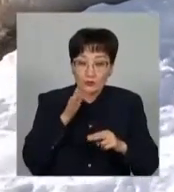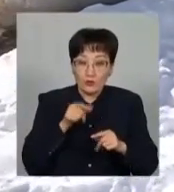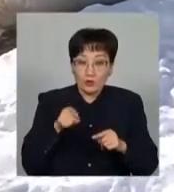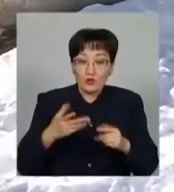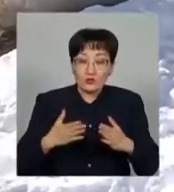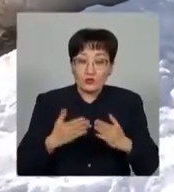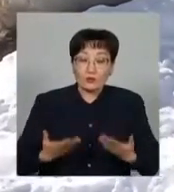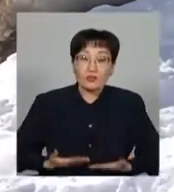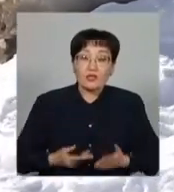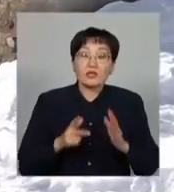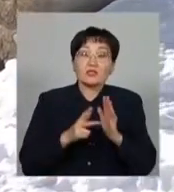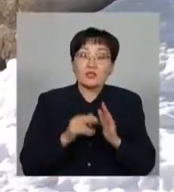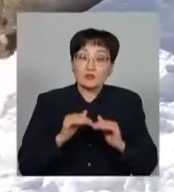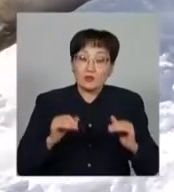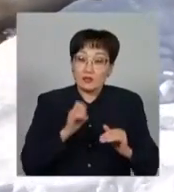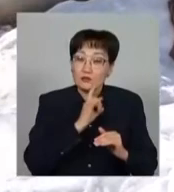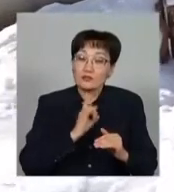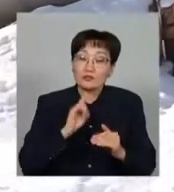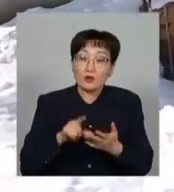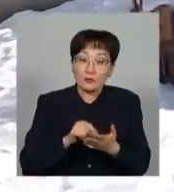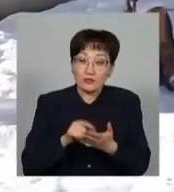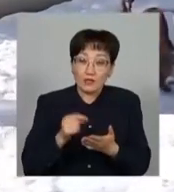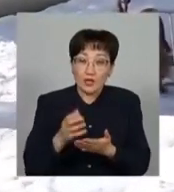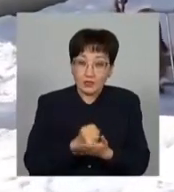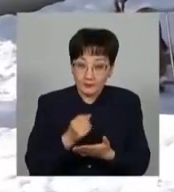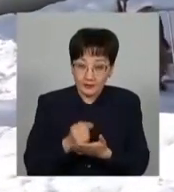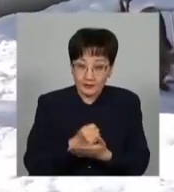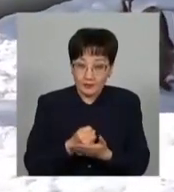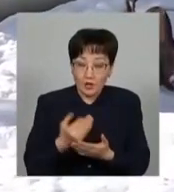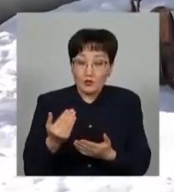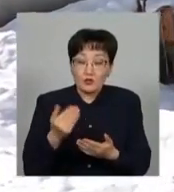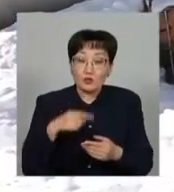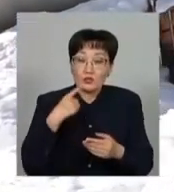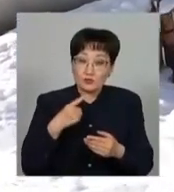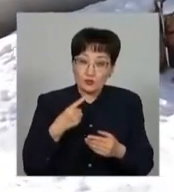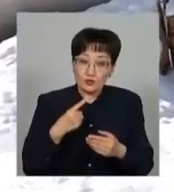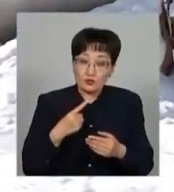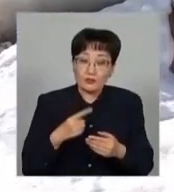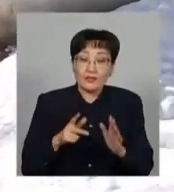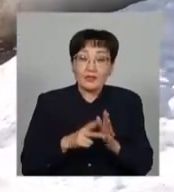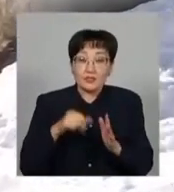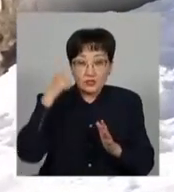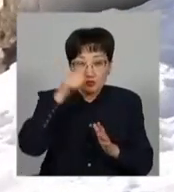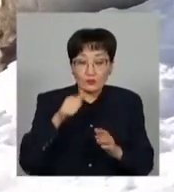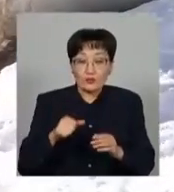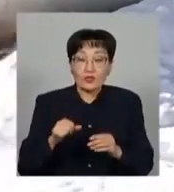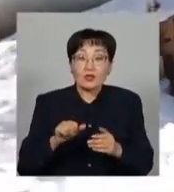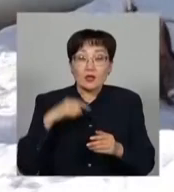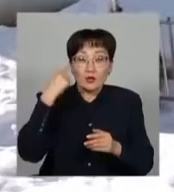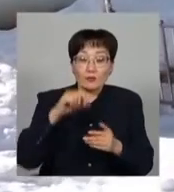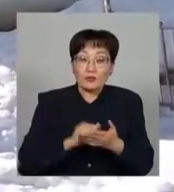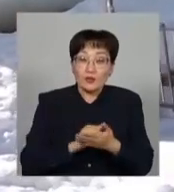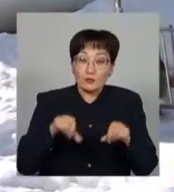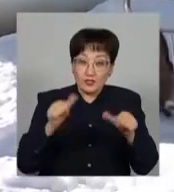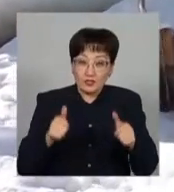үйде тұратын 8 баланың анасының жәрдемақысын алып келген дейді. Олардың сөзінше 8 жыл бойы жеке құжатымды рәсімдеп